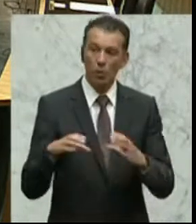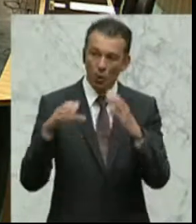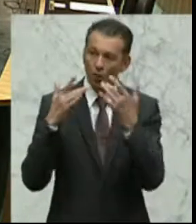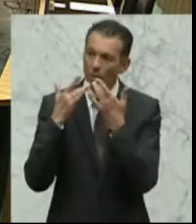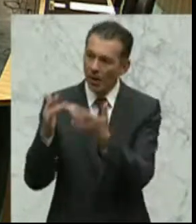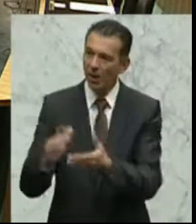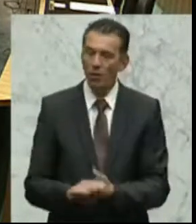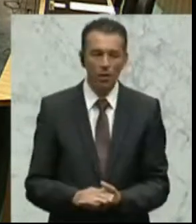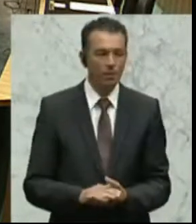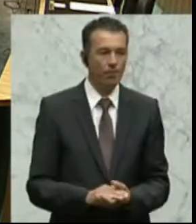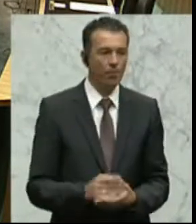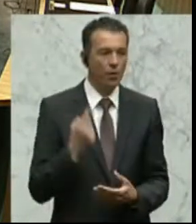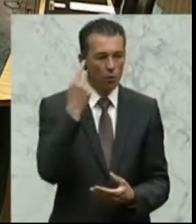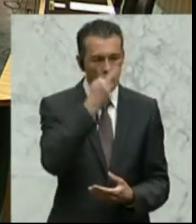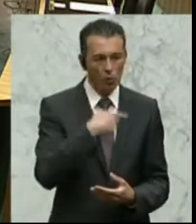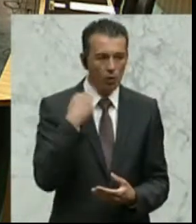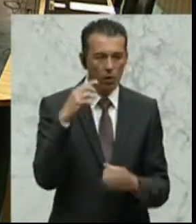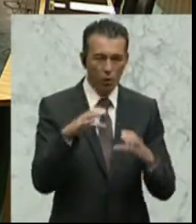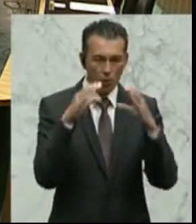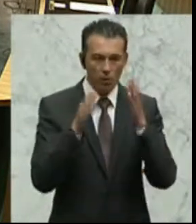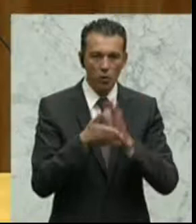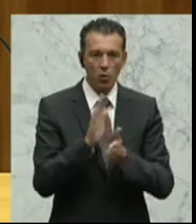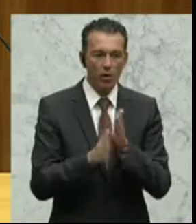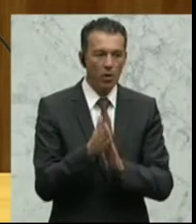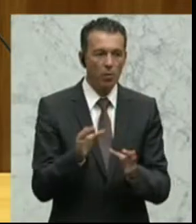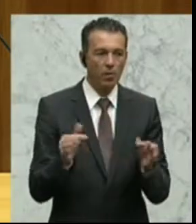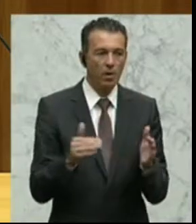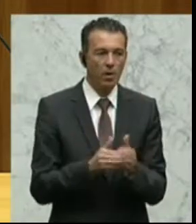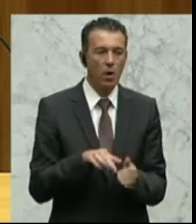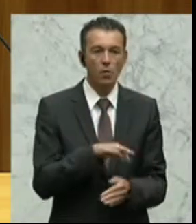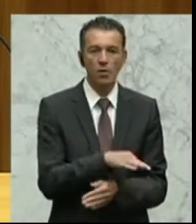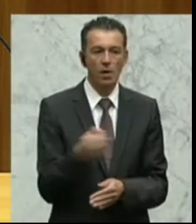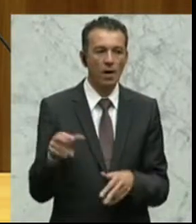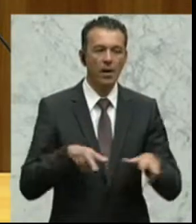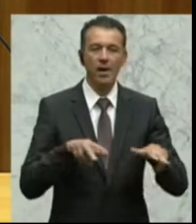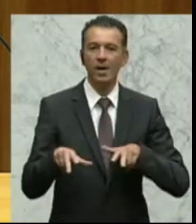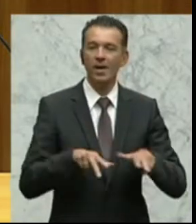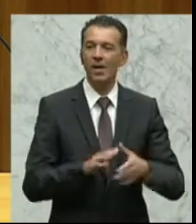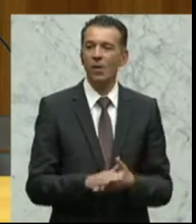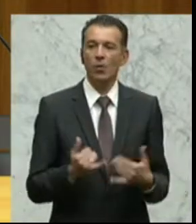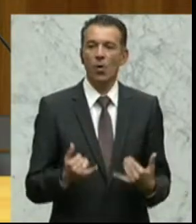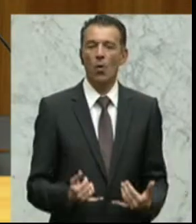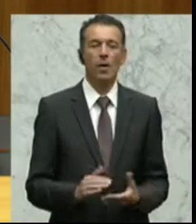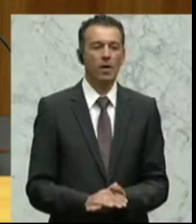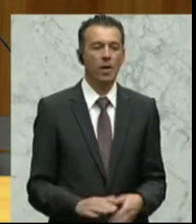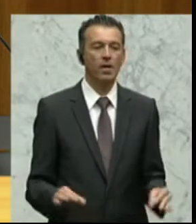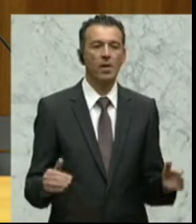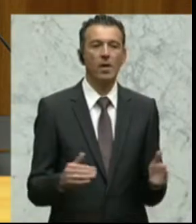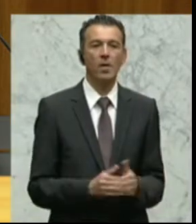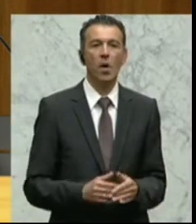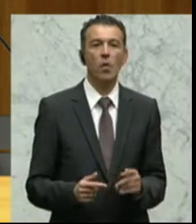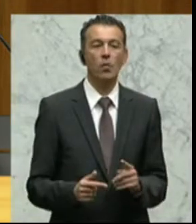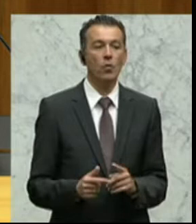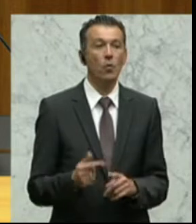Sonntag hatte die ÖVP das Jubiläum 10.000 Tage in der Regierung. Das heißt, heute sind es 10.004